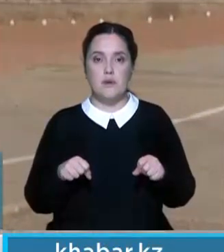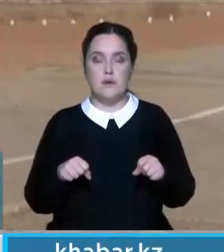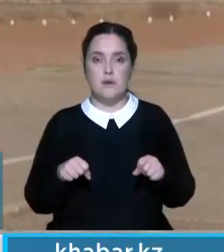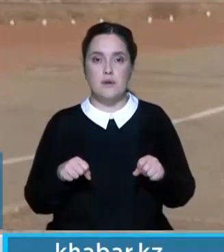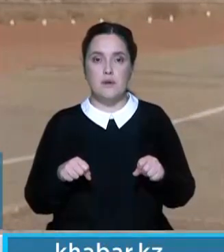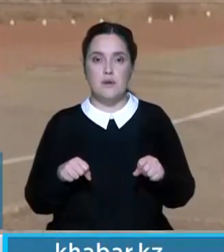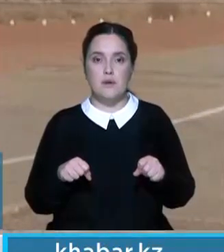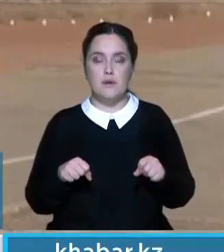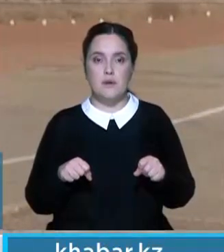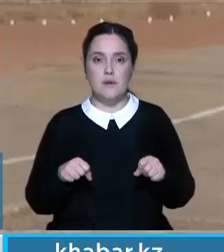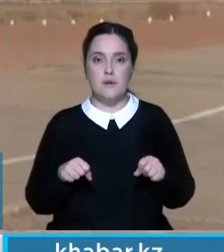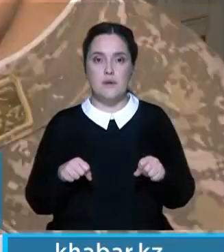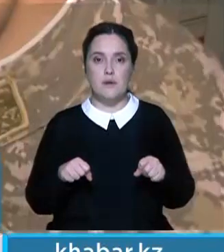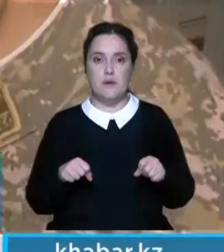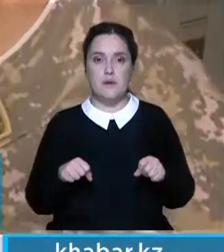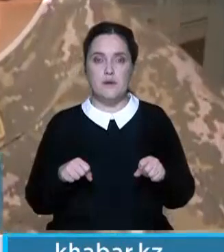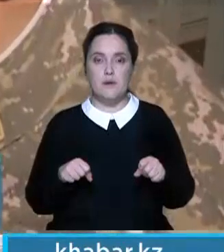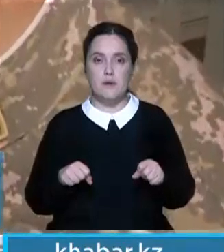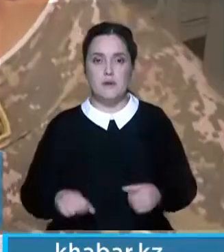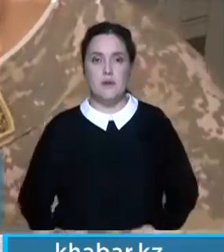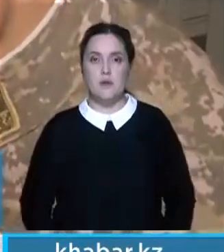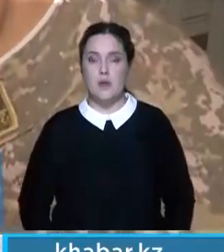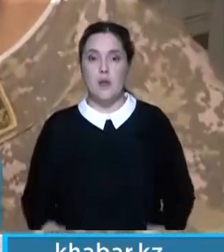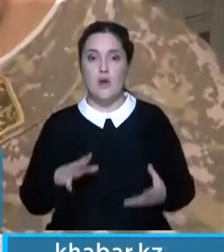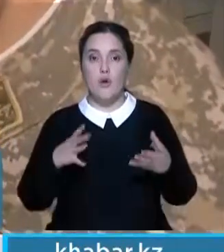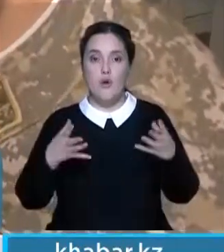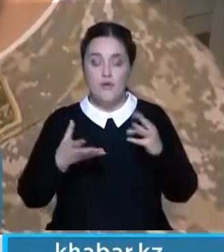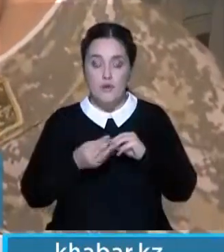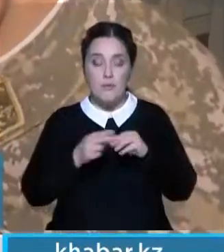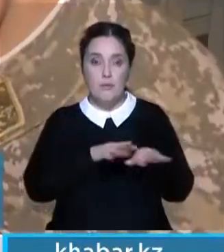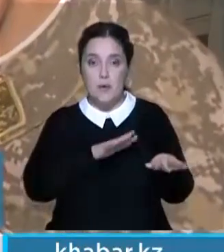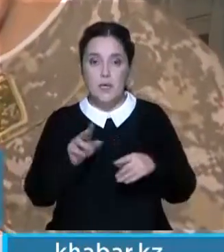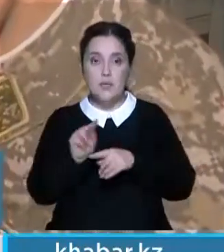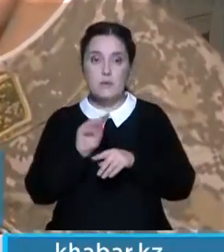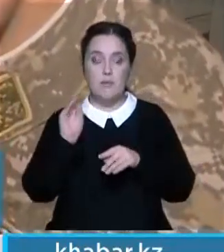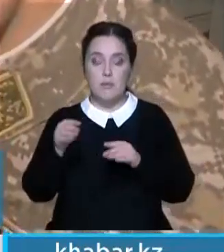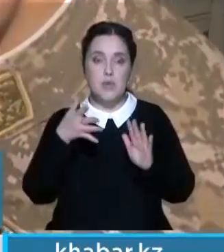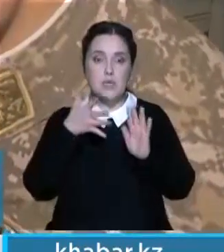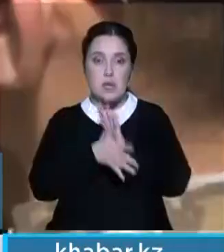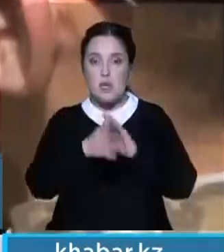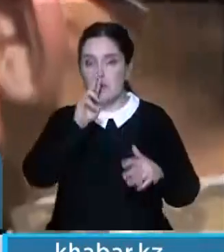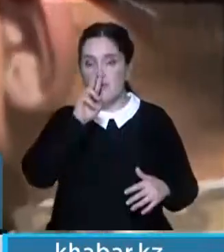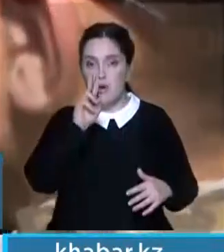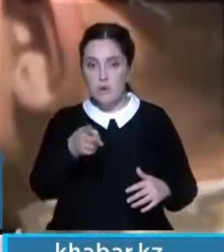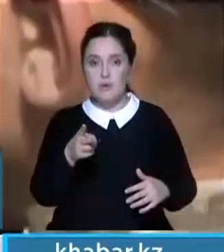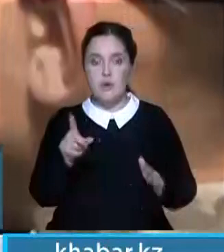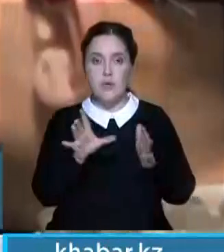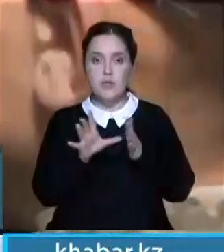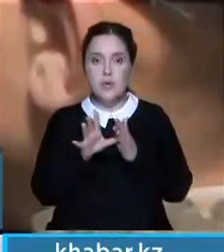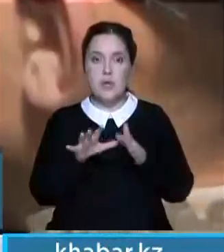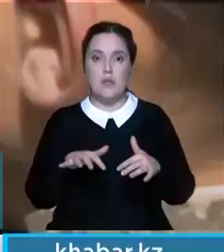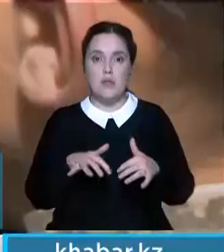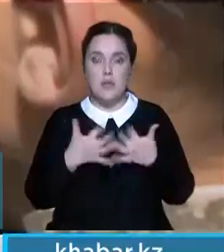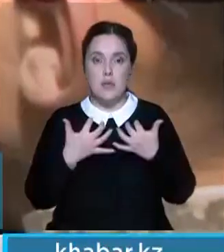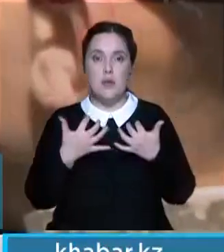по предназначению. В общей сложности процесс модернизации комплекса занял 2 года. Он стал полностью цифровым. Это